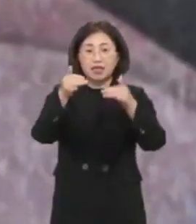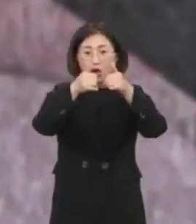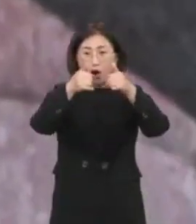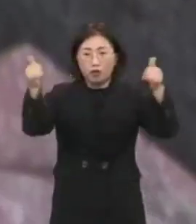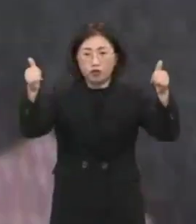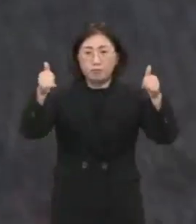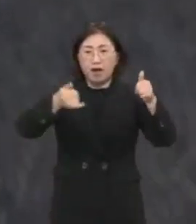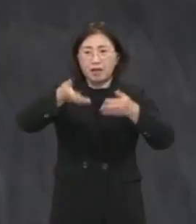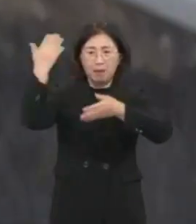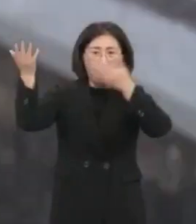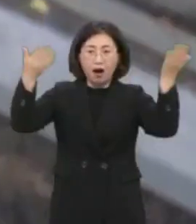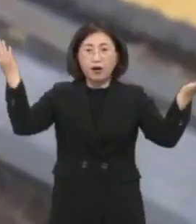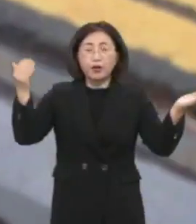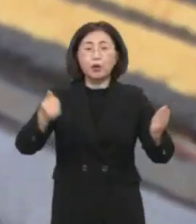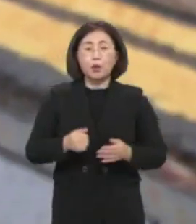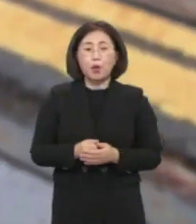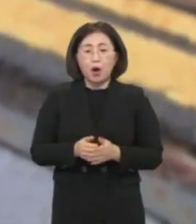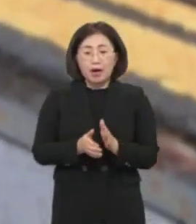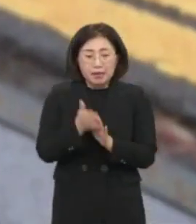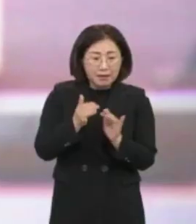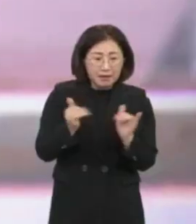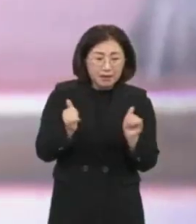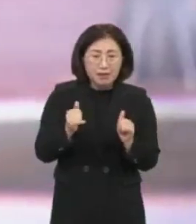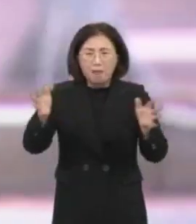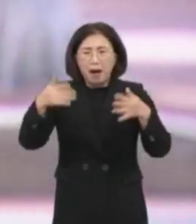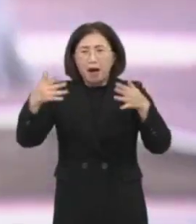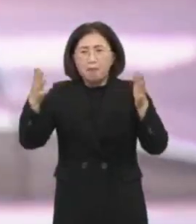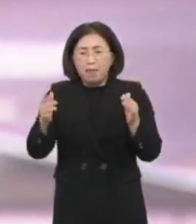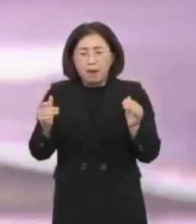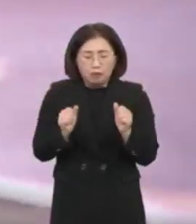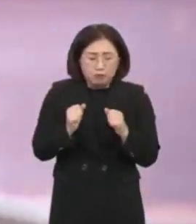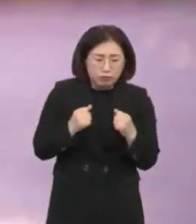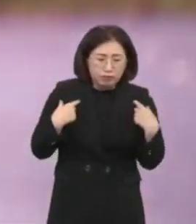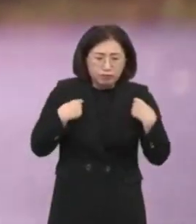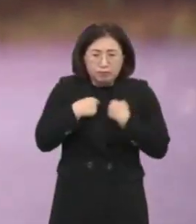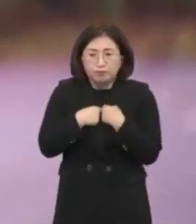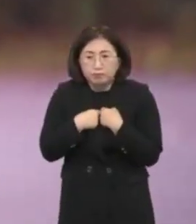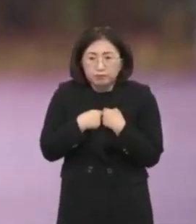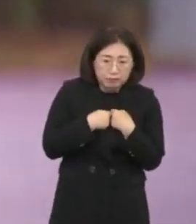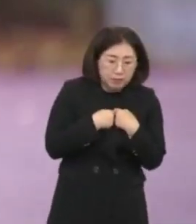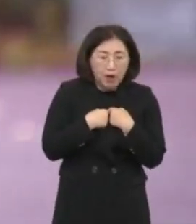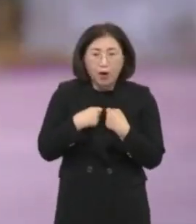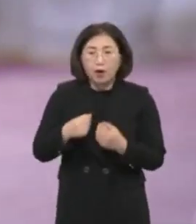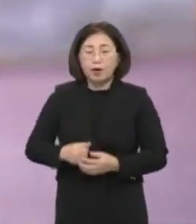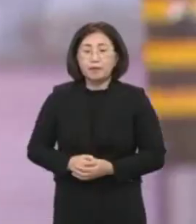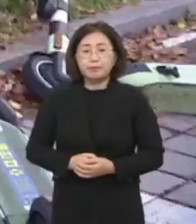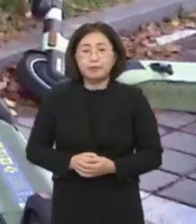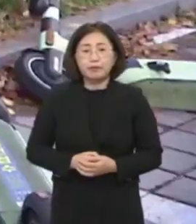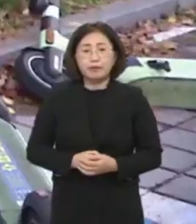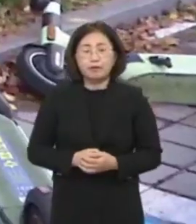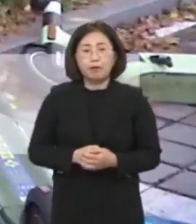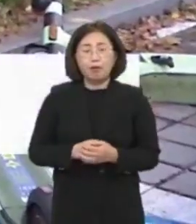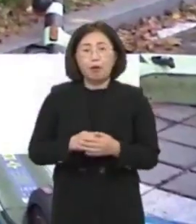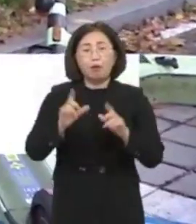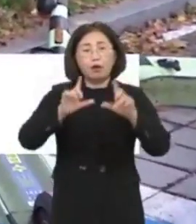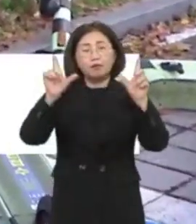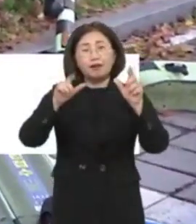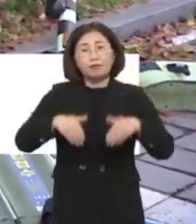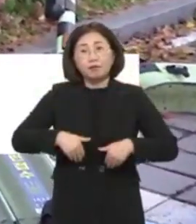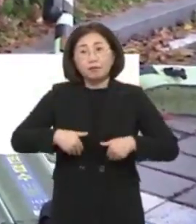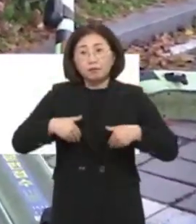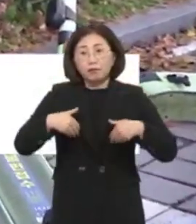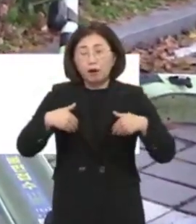나갔고 시민들은 강한 바람에 옷깃을 부여잡고 종종 걸음을 해야 했습니다. 날이 계속 따뜻하다가 갑자기